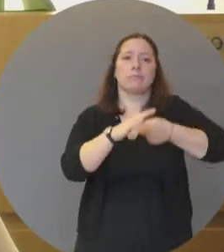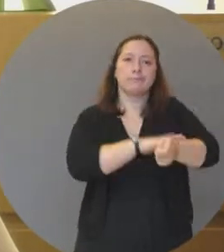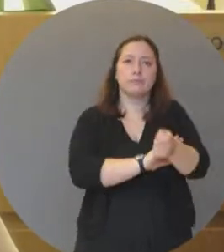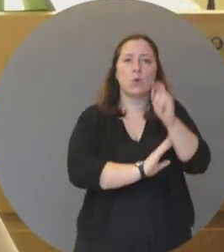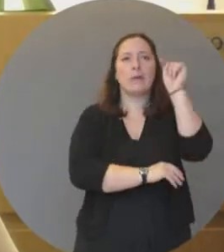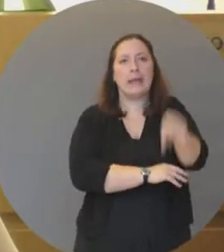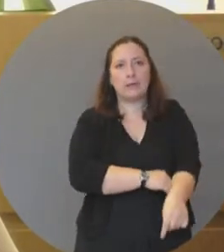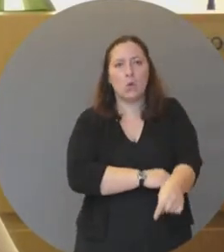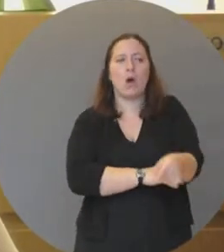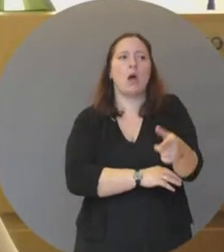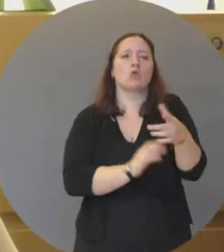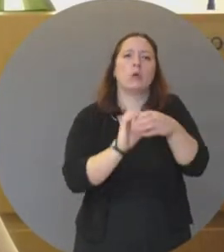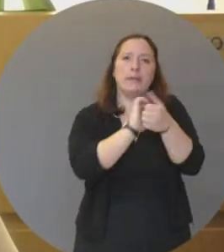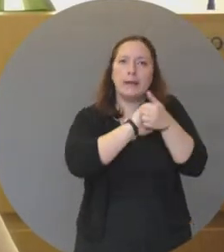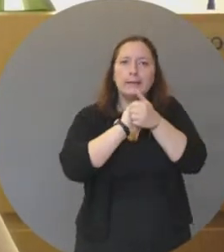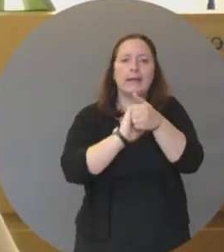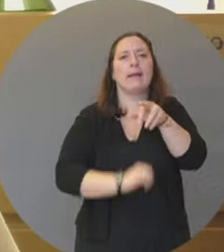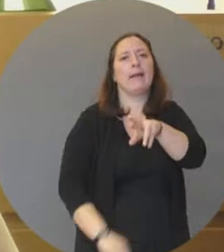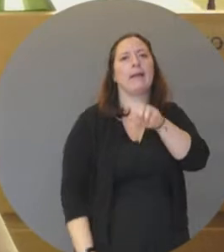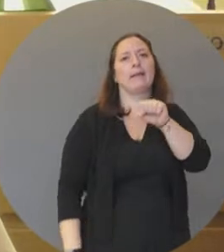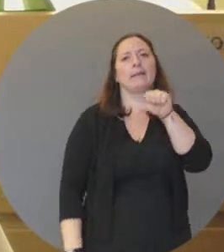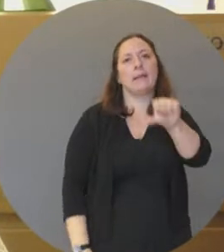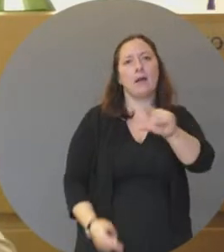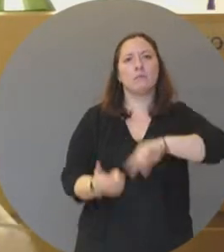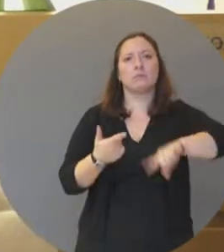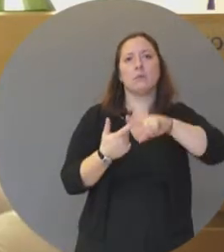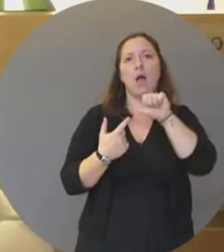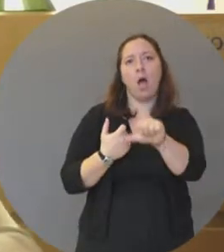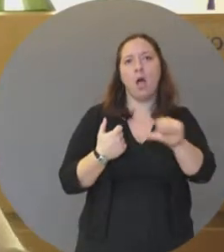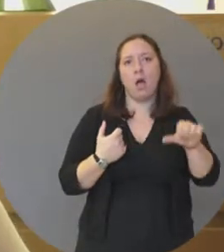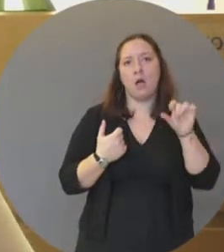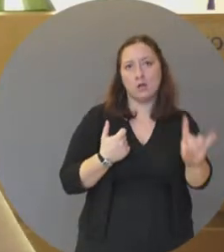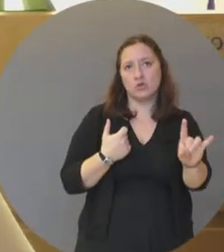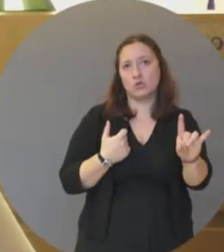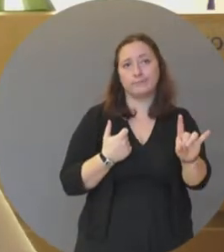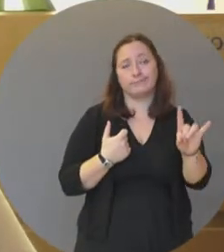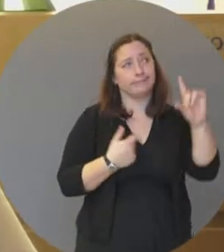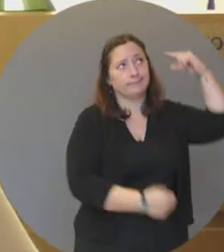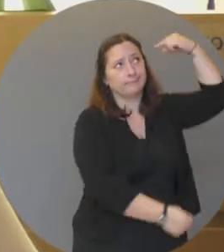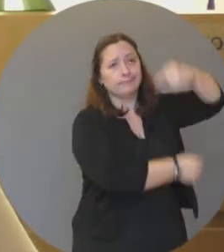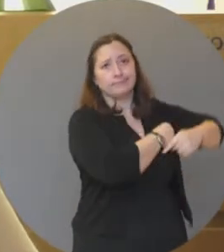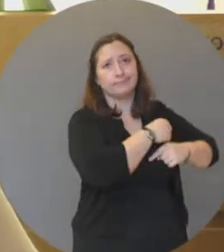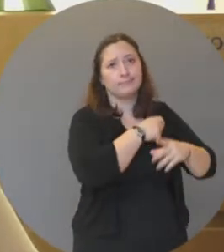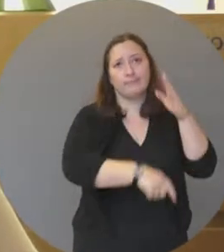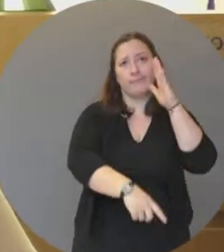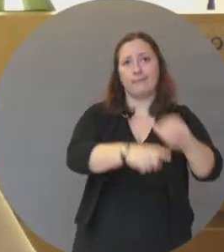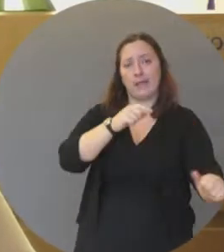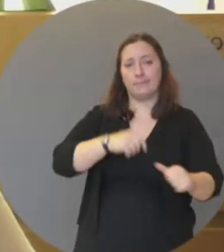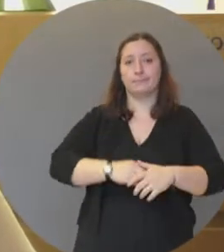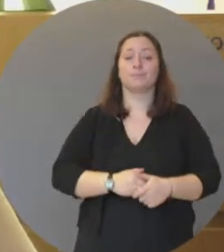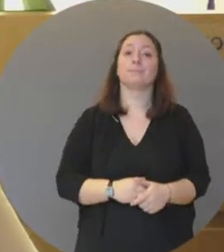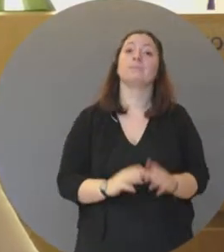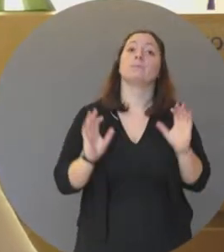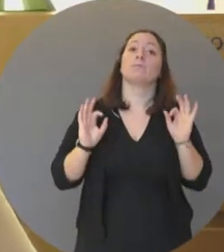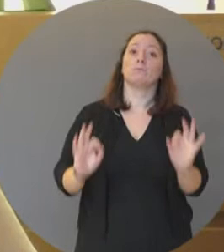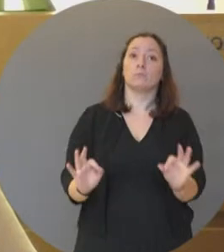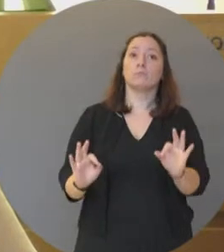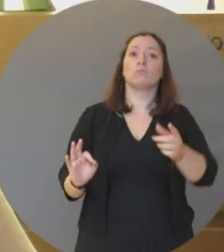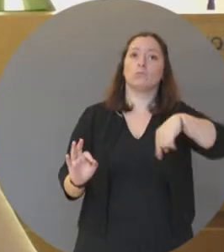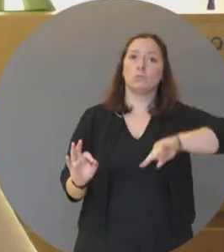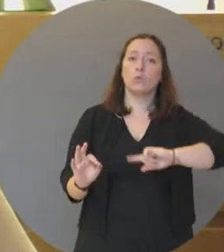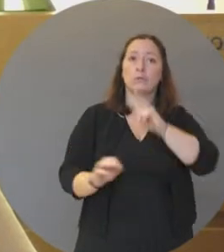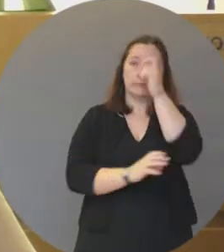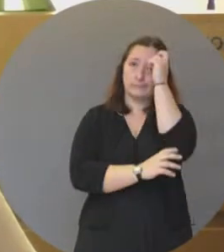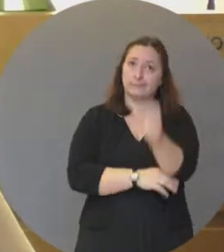par le RSA ou l'allocation aux adultes handicapés et d'ailleurs nous en profitons pour saluer la persévérance des groupes